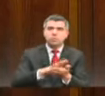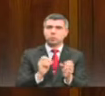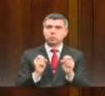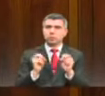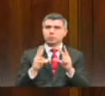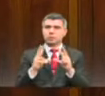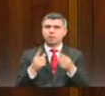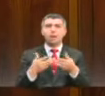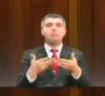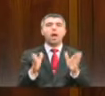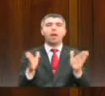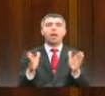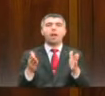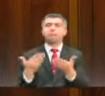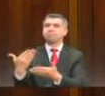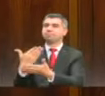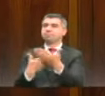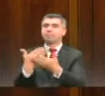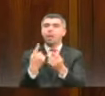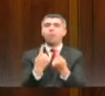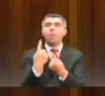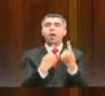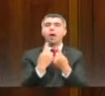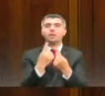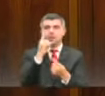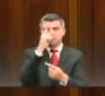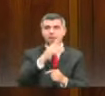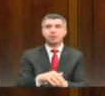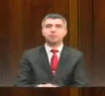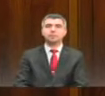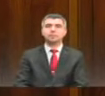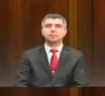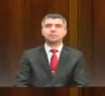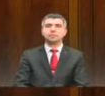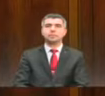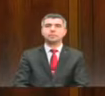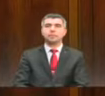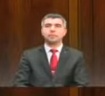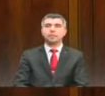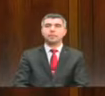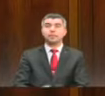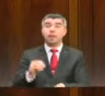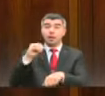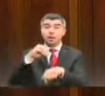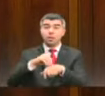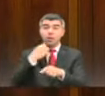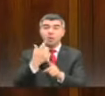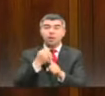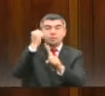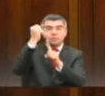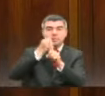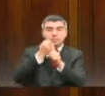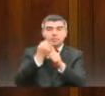مستعدون، أبوابنا مفتوحة لمناقشتها والعمل على حلها. ثانياً، مواصلة إصلاح منظومة